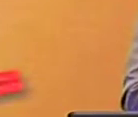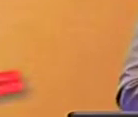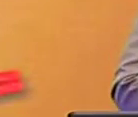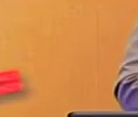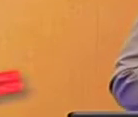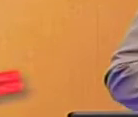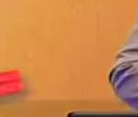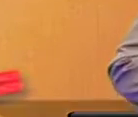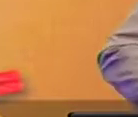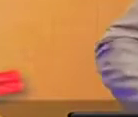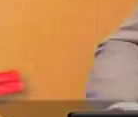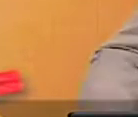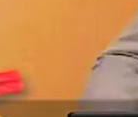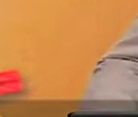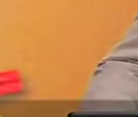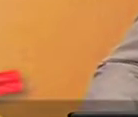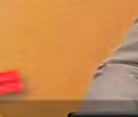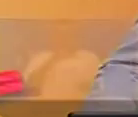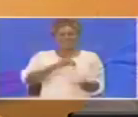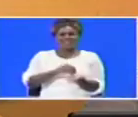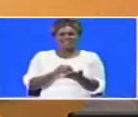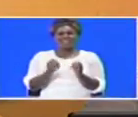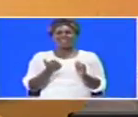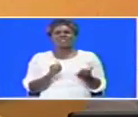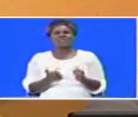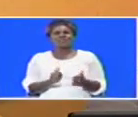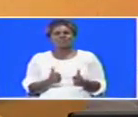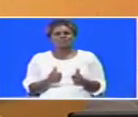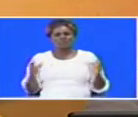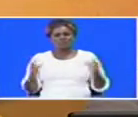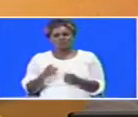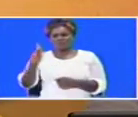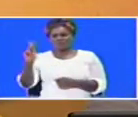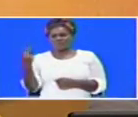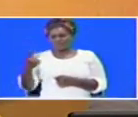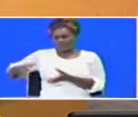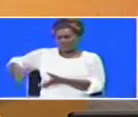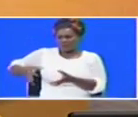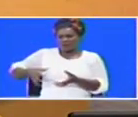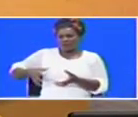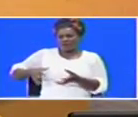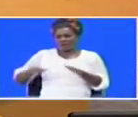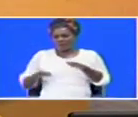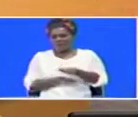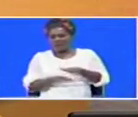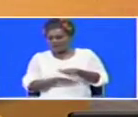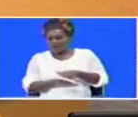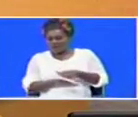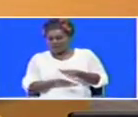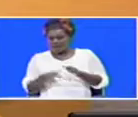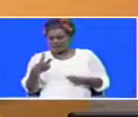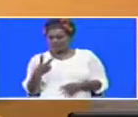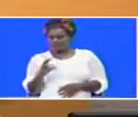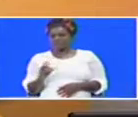Naam, mtazamaji, karibu tena kwenye taarifa za KTN leo michezo. Kikosi cha Kenya cha raga ya wachezaji wasiozidi umri wa miaka